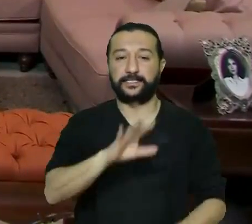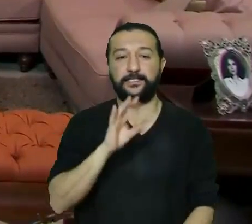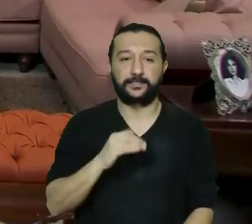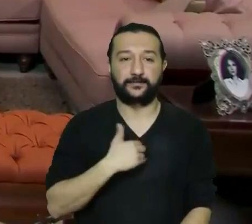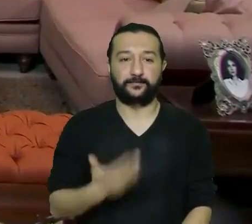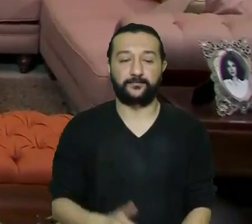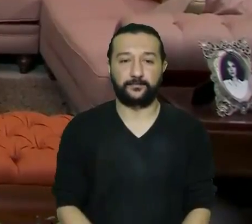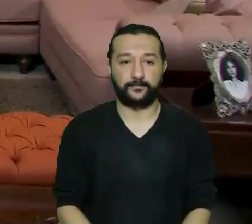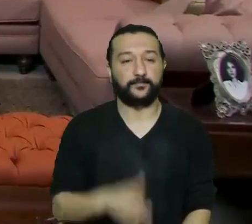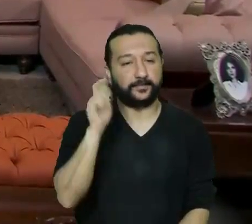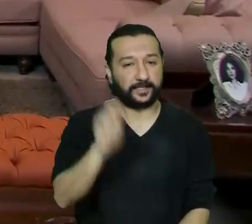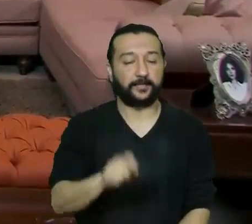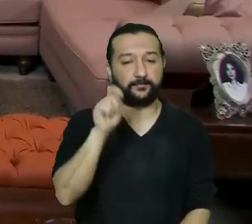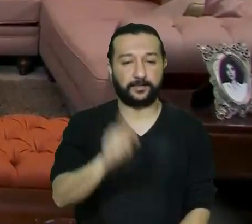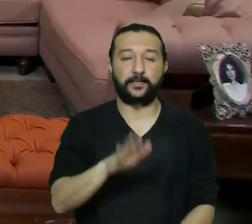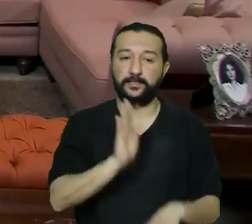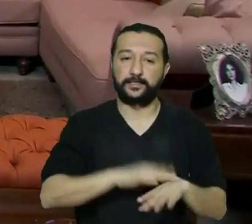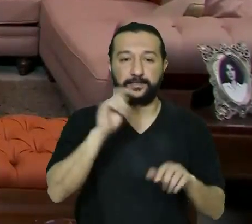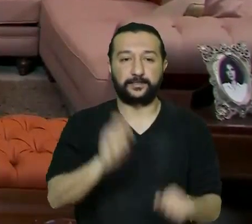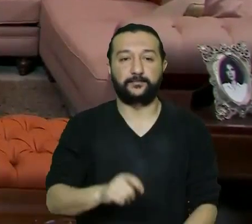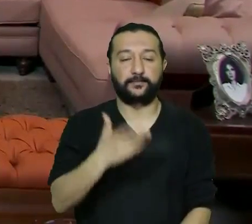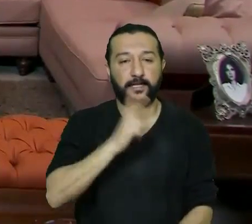seçeceğim. Seç hayatım seç.